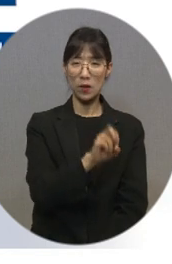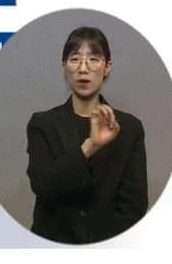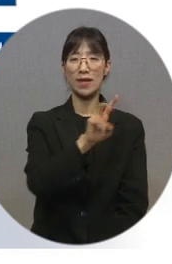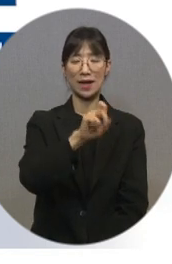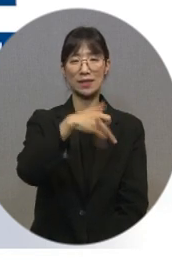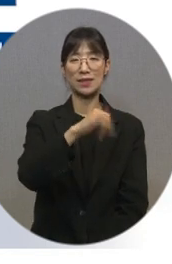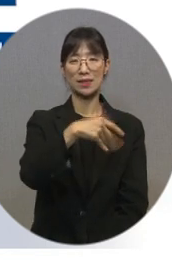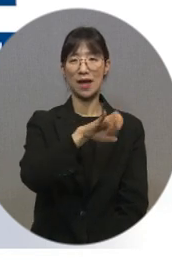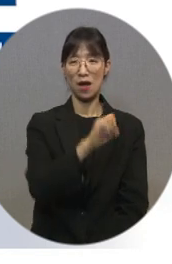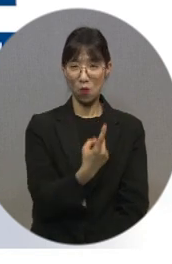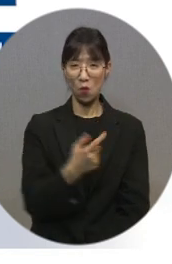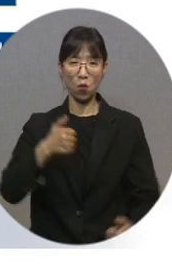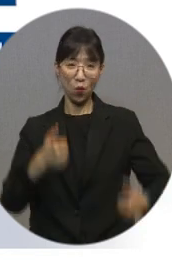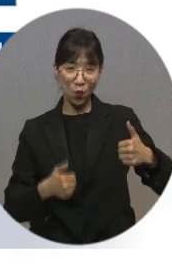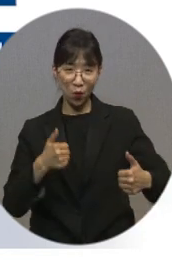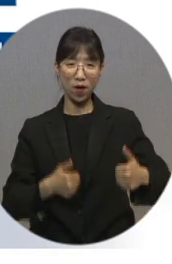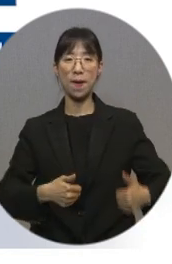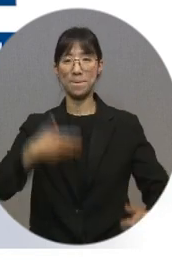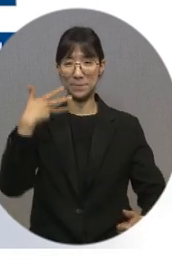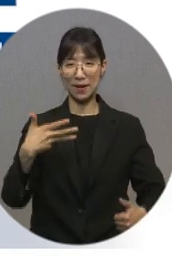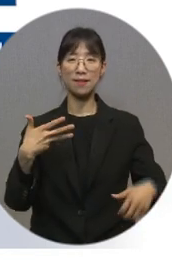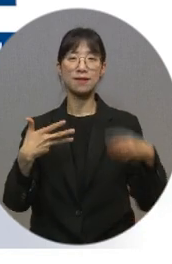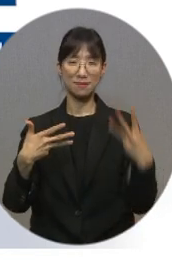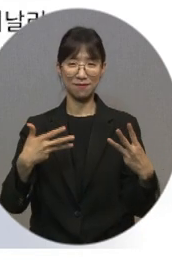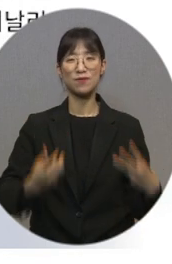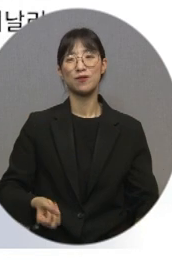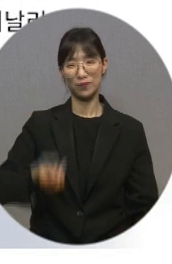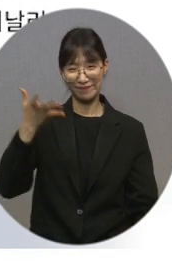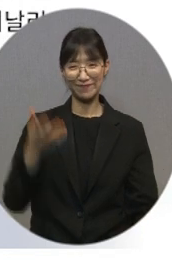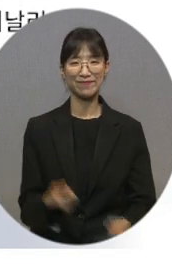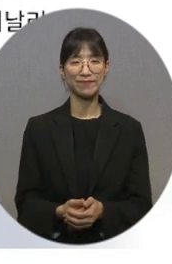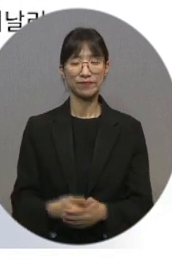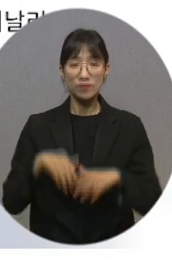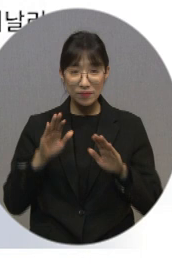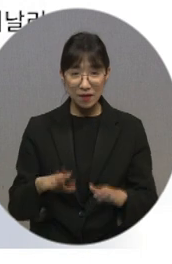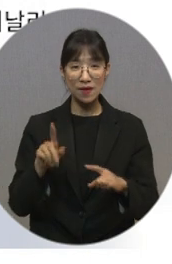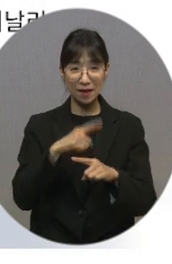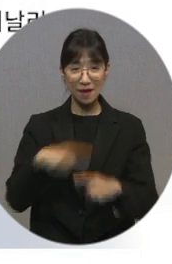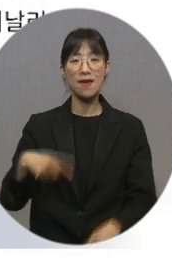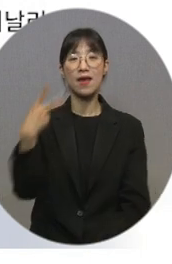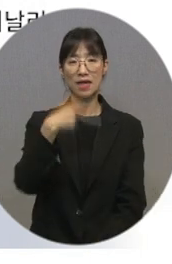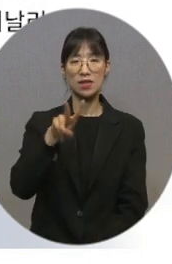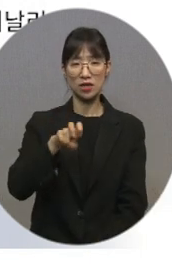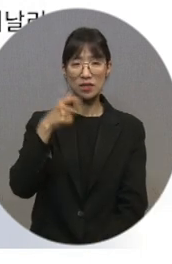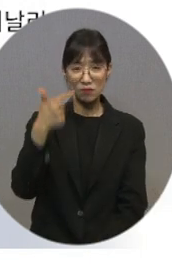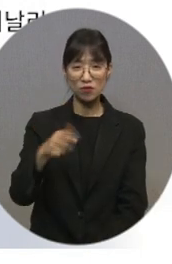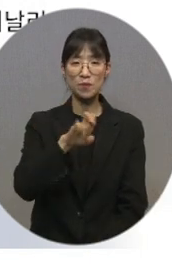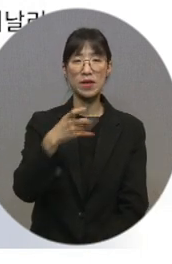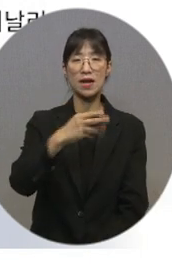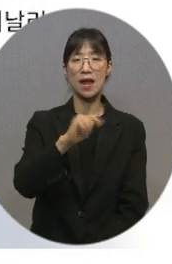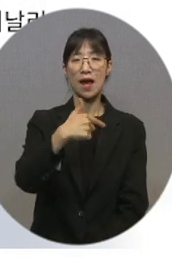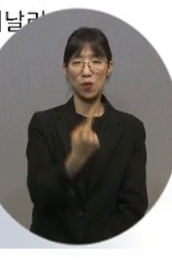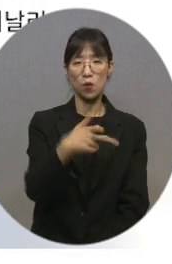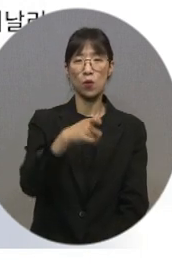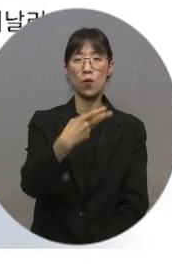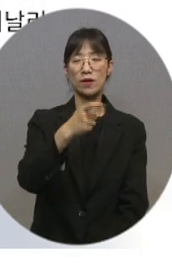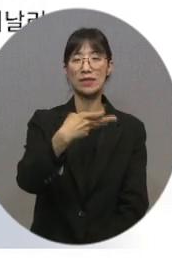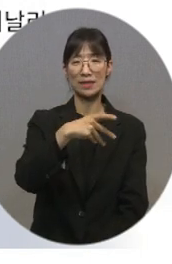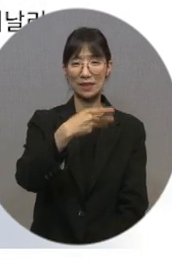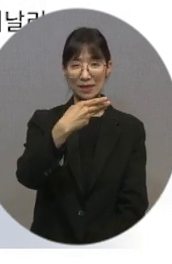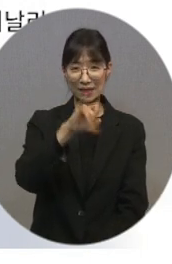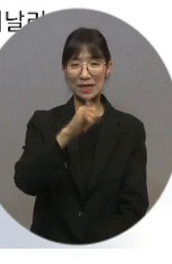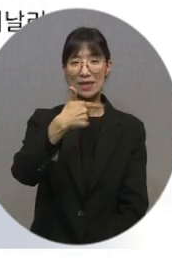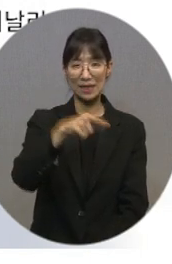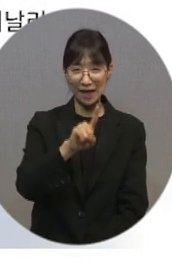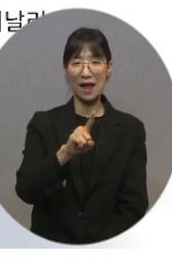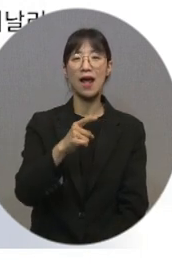선수를 상대로 8대 3으로서 아 이번 대회는 2026 밀라노 코르티나 동계 패럴림픽